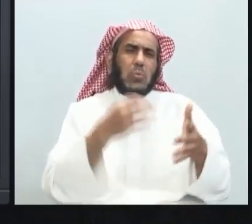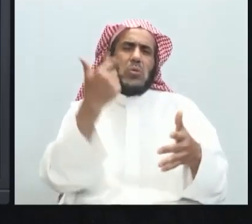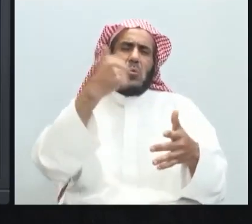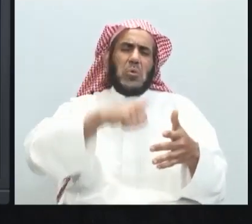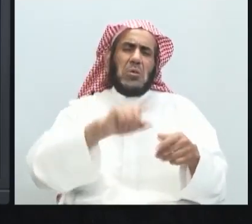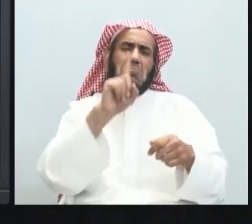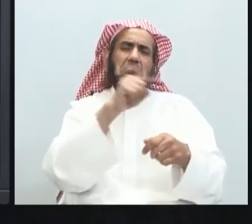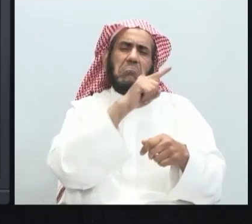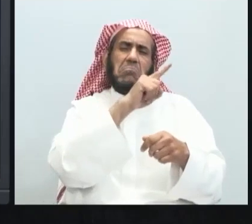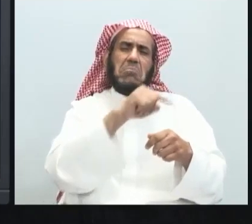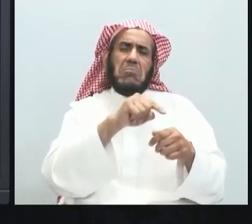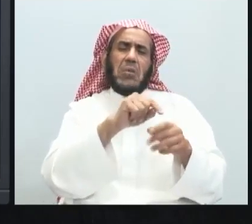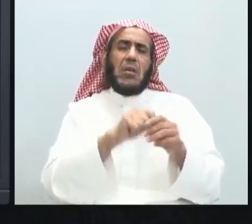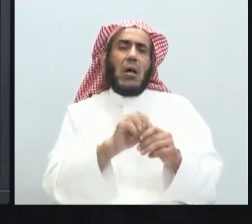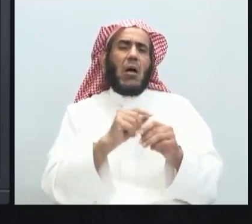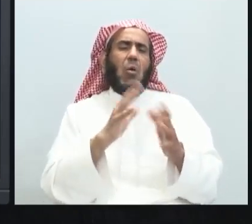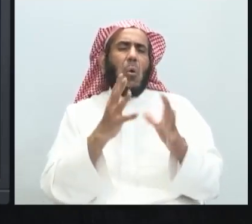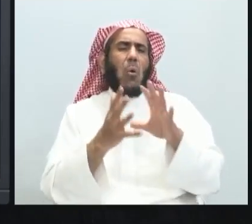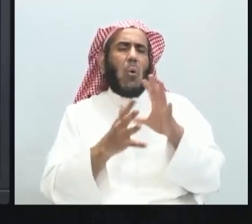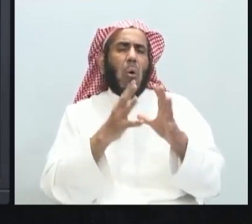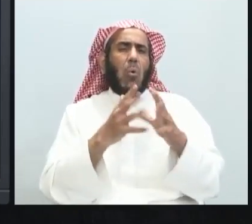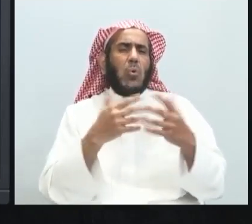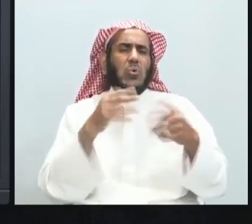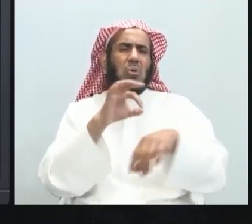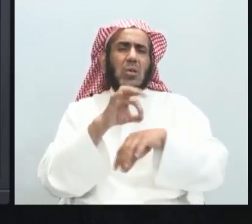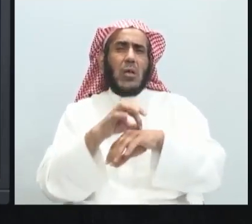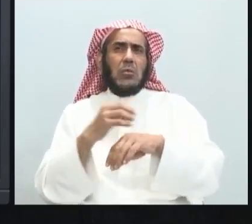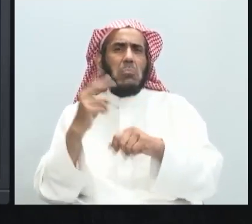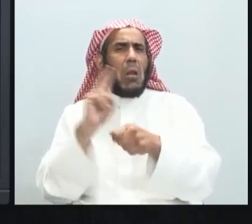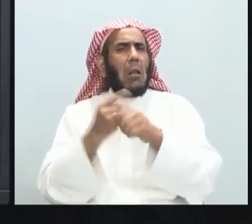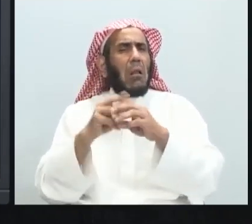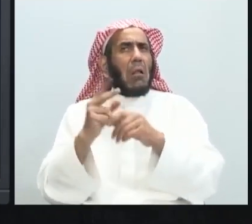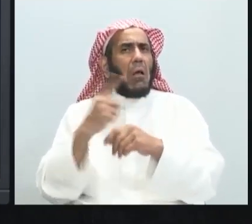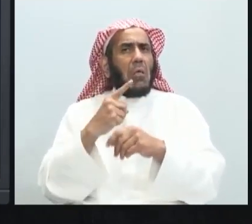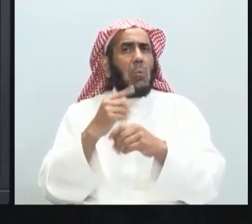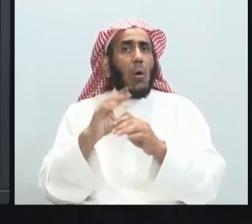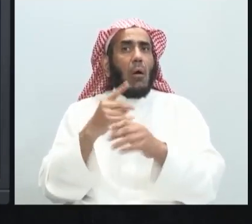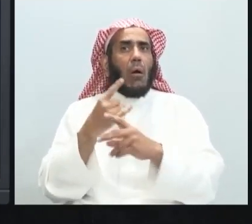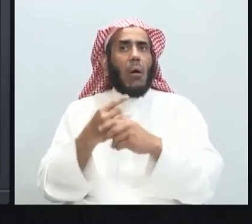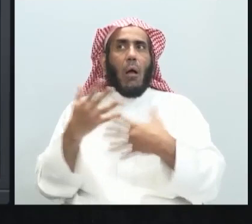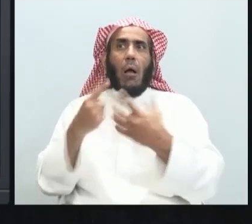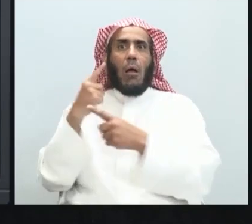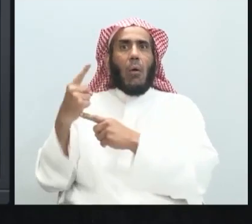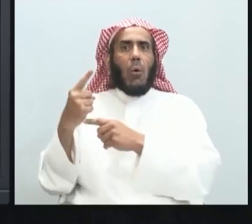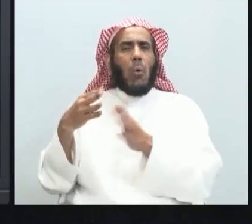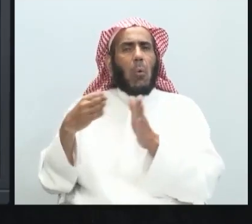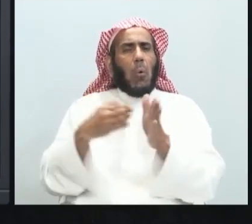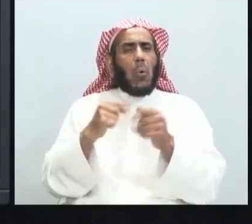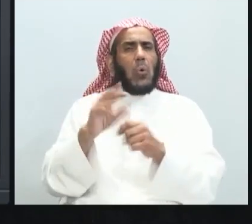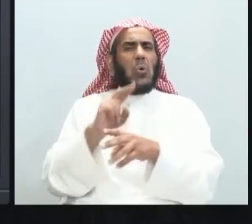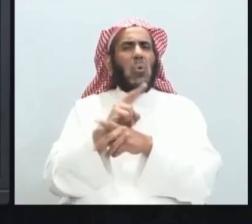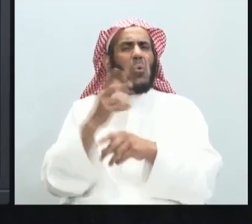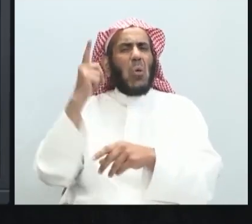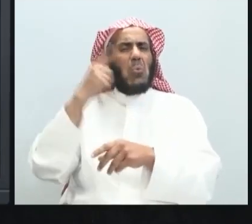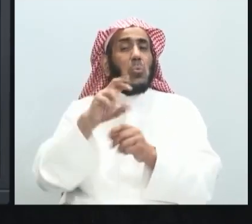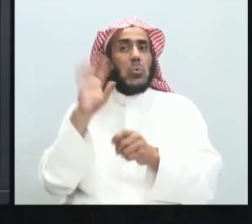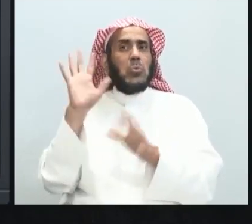كلمه وهذا من هوس الناس في الكذب واغتر بالشياطين والكهان والعرافين